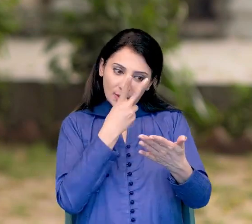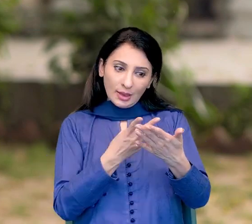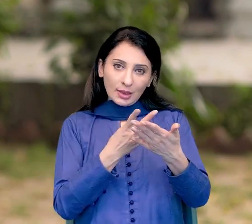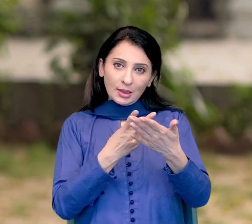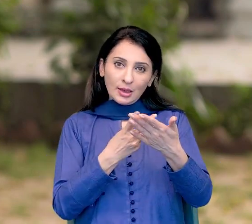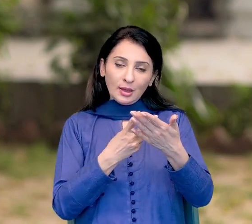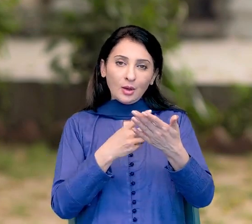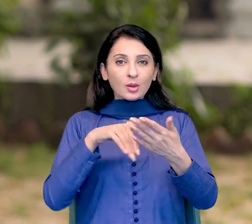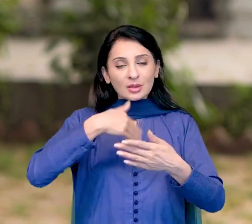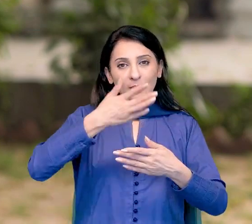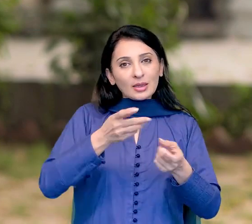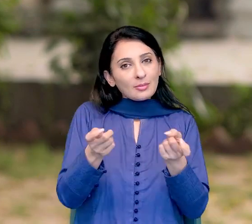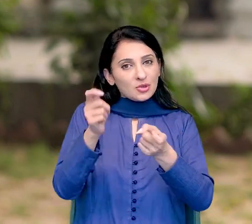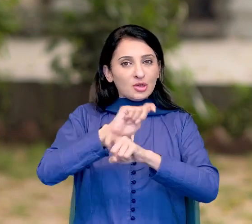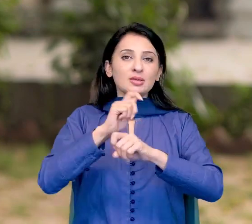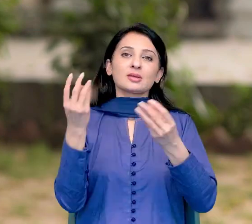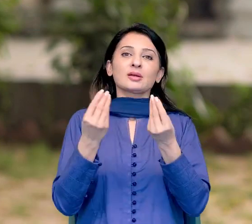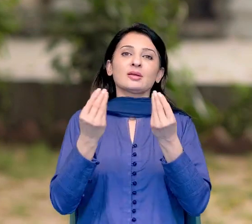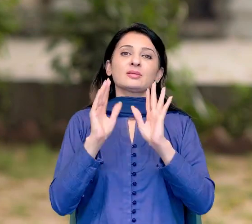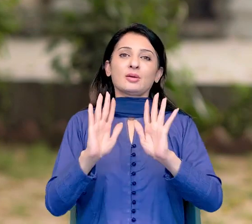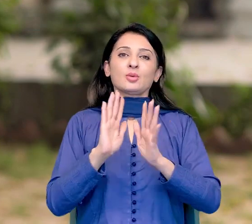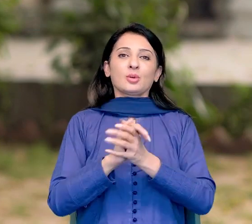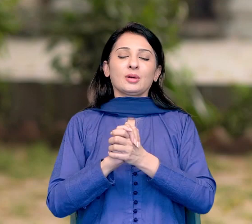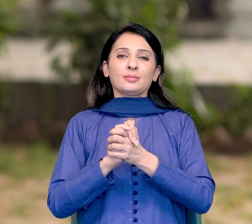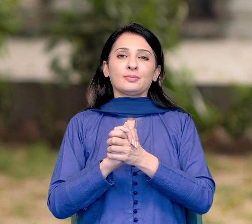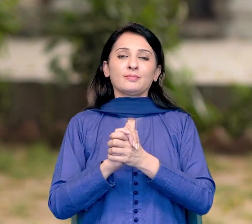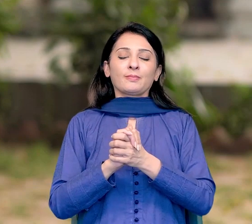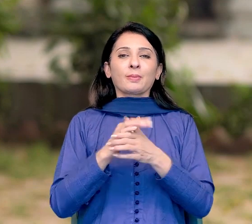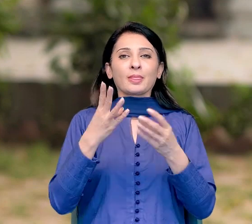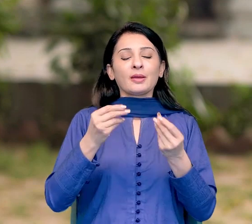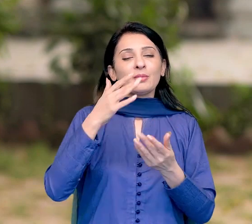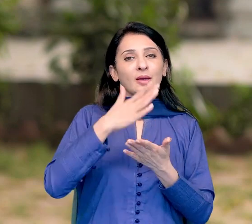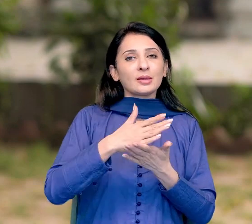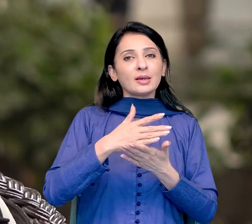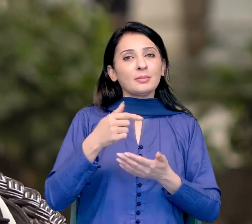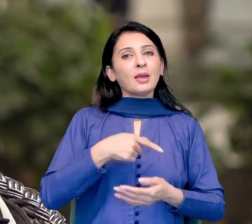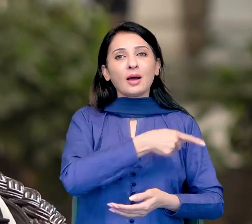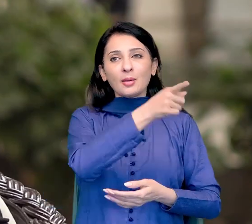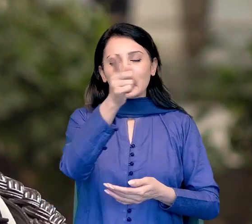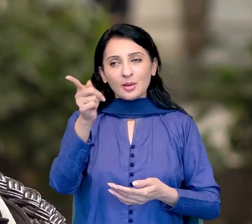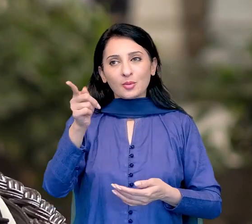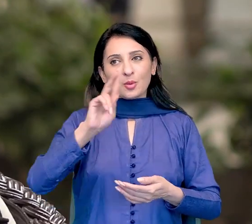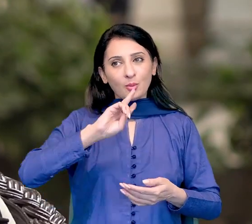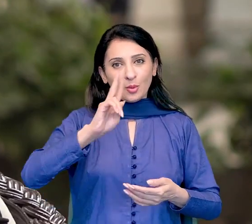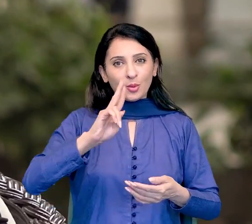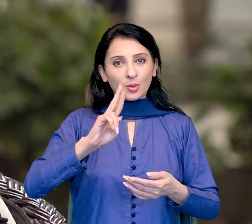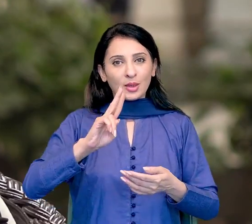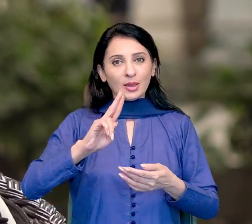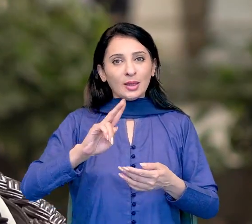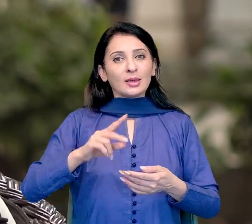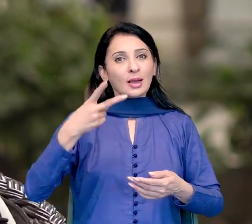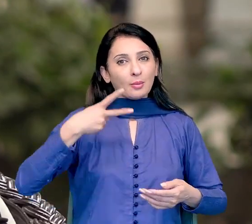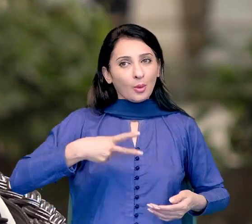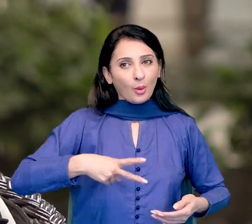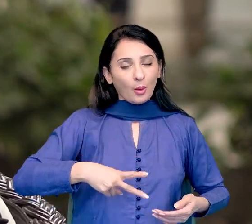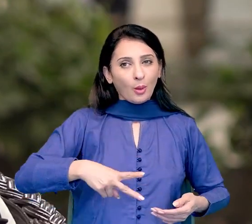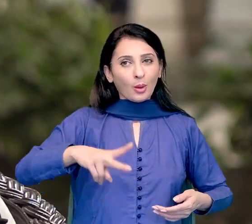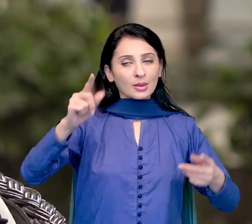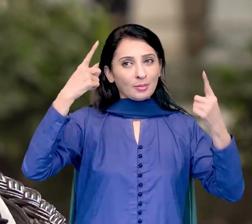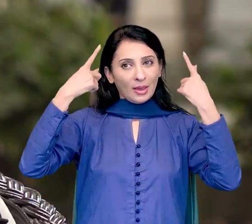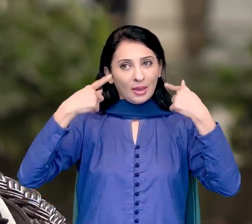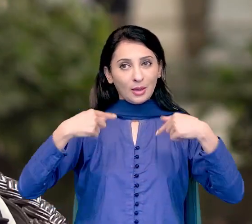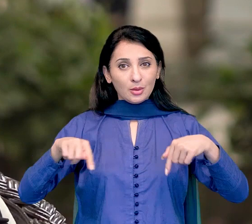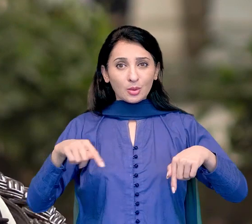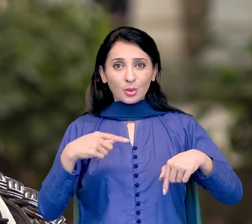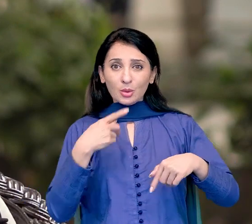did I get off my plan, and you can make those changes as you go along. Finally, I would encourage you to think in terms of